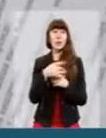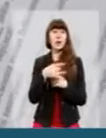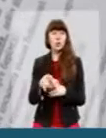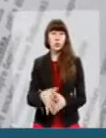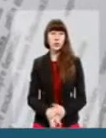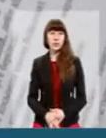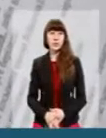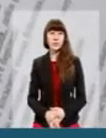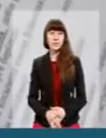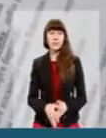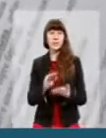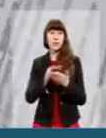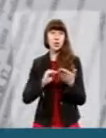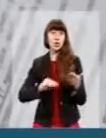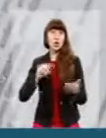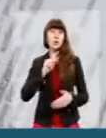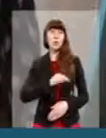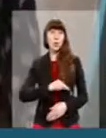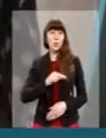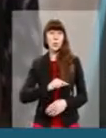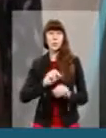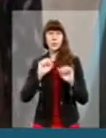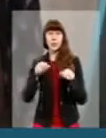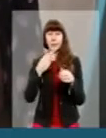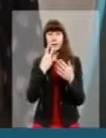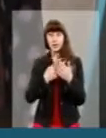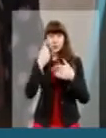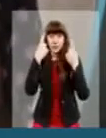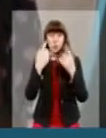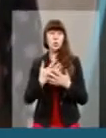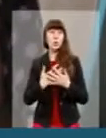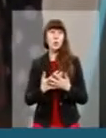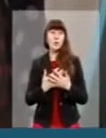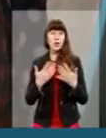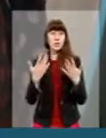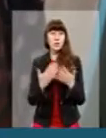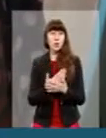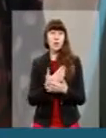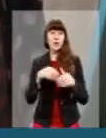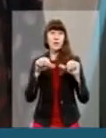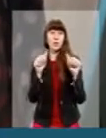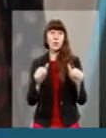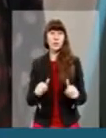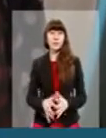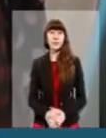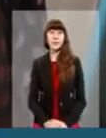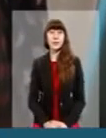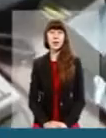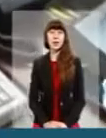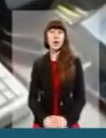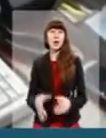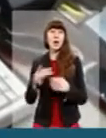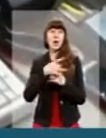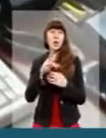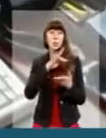онлайн тұрғыда көрсете алды. Мәселен, аудандық тілдер дамыту орталығы бірқатар танымдық іс-шараларды өткізді. Осы сөзімізге дәлел ретінде мұнда жақында «Тіл